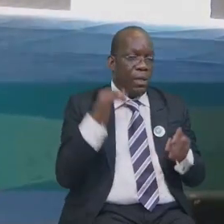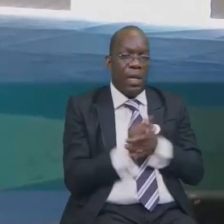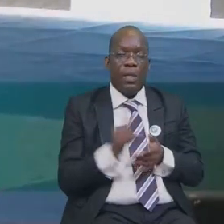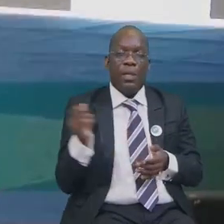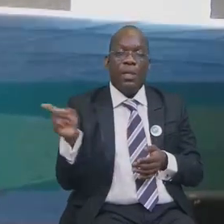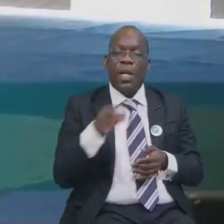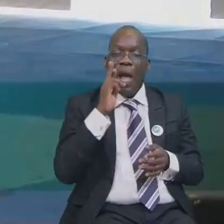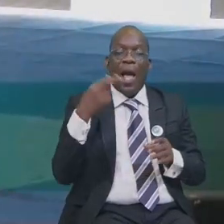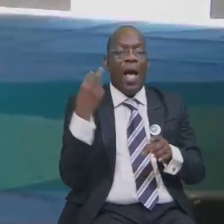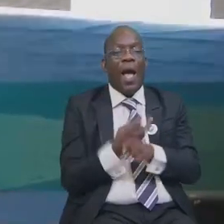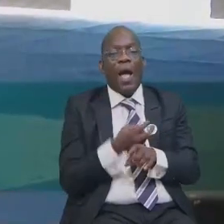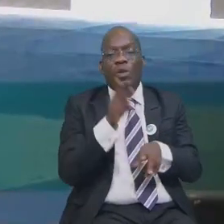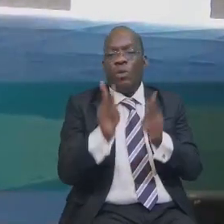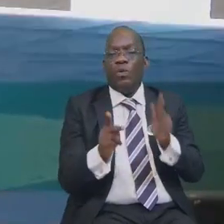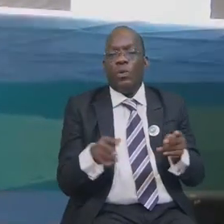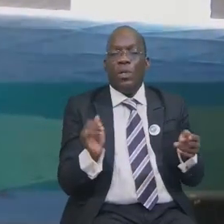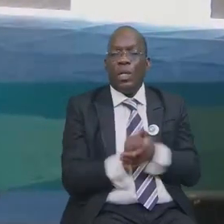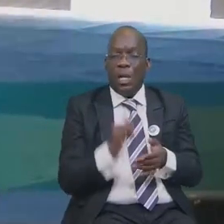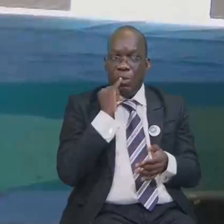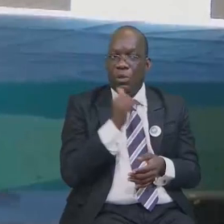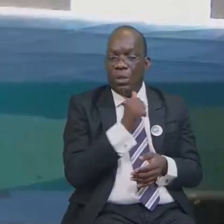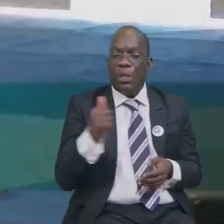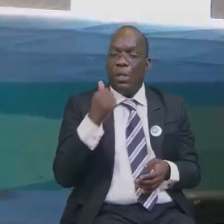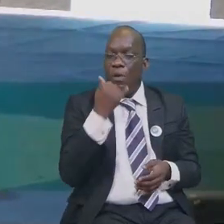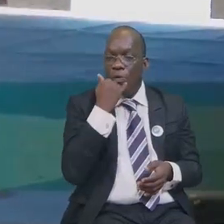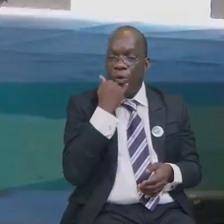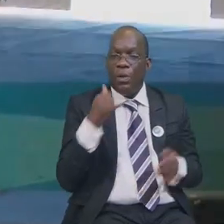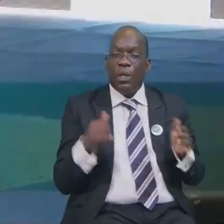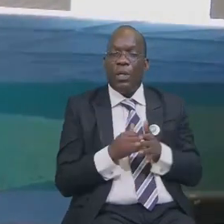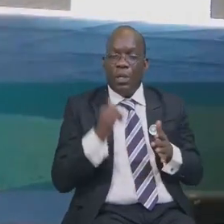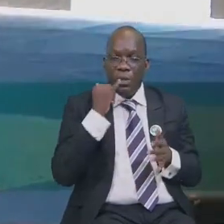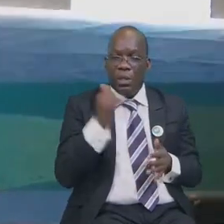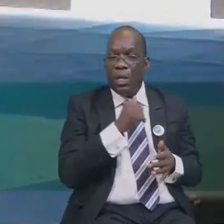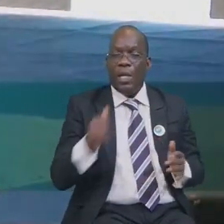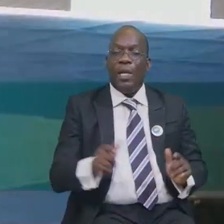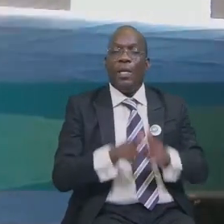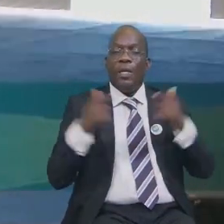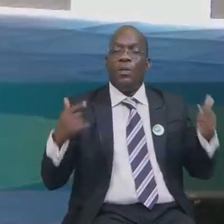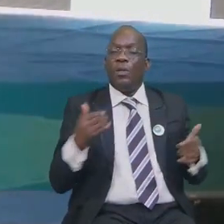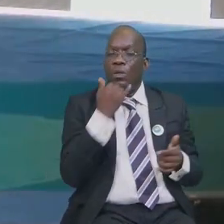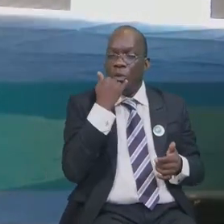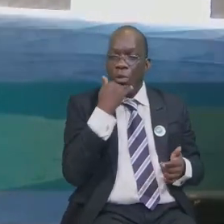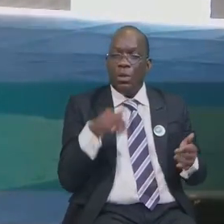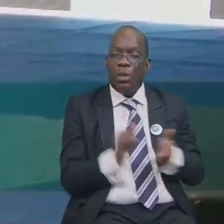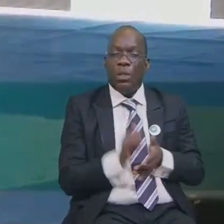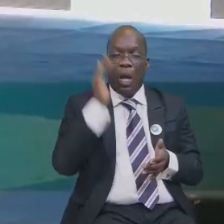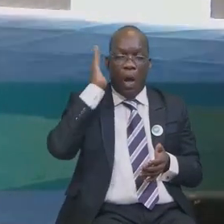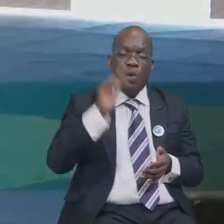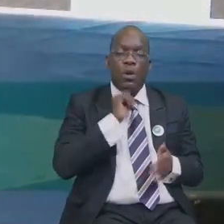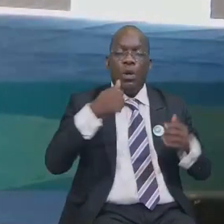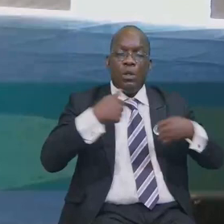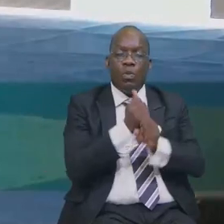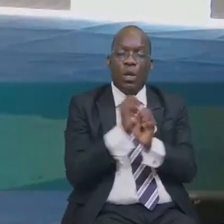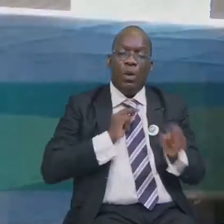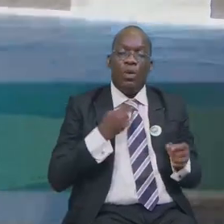gens-là. Et j'ai peur. Ça, c'est une faute. C'est une faute terrible, d'ailleurs, qui ne nous amènera pas à sortir